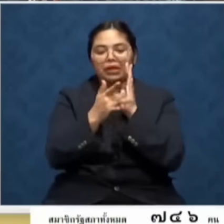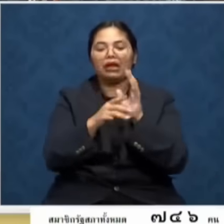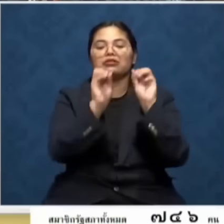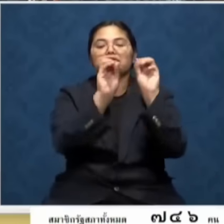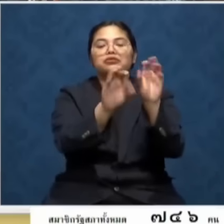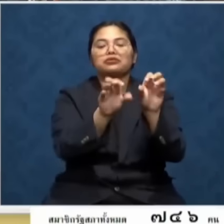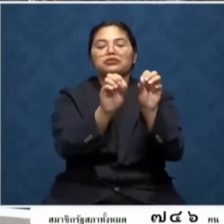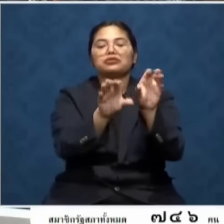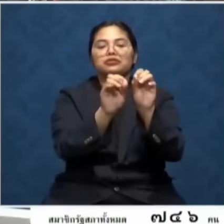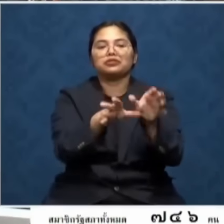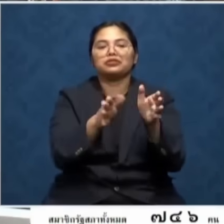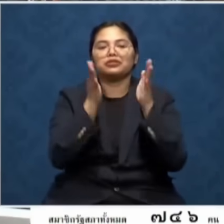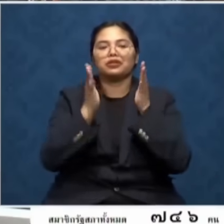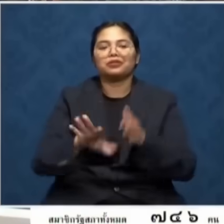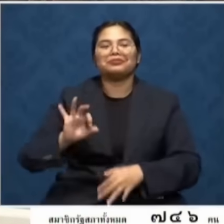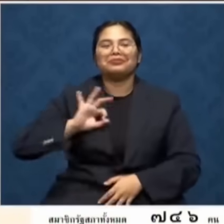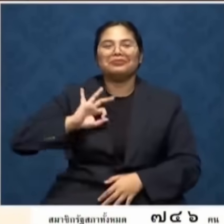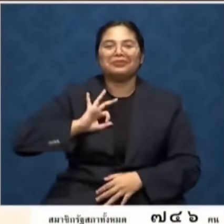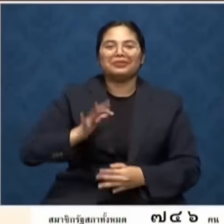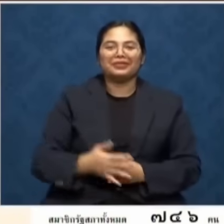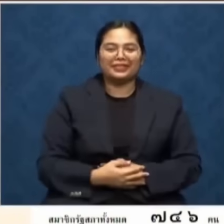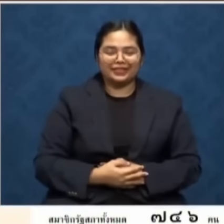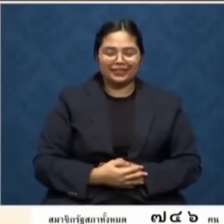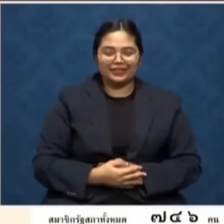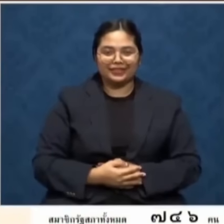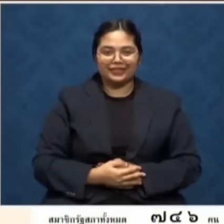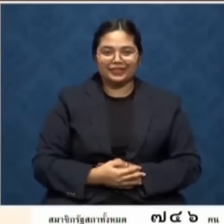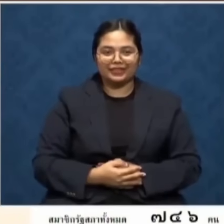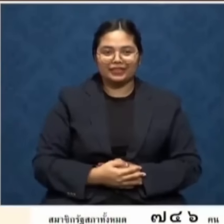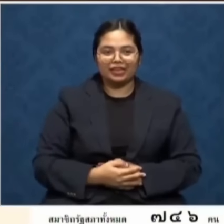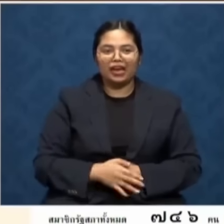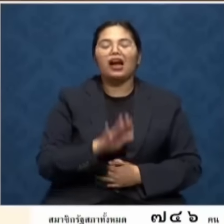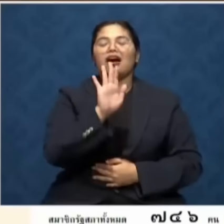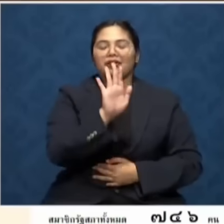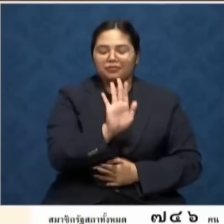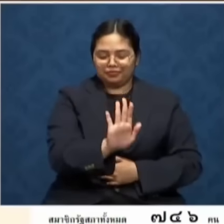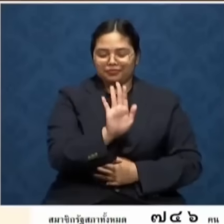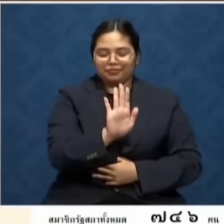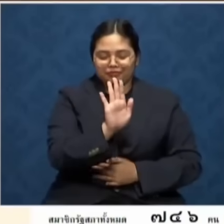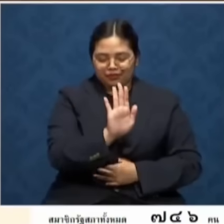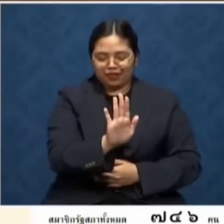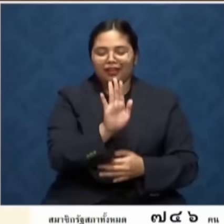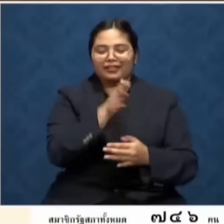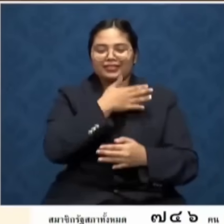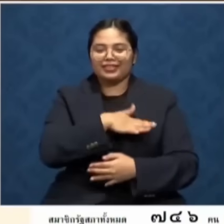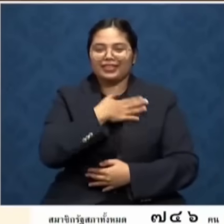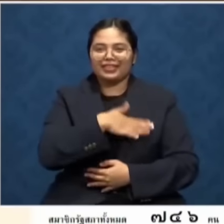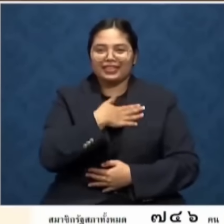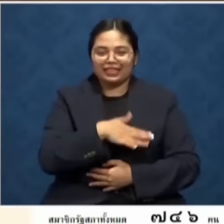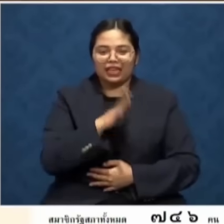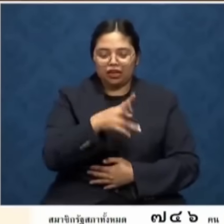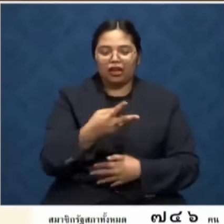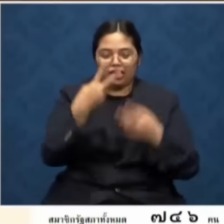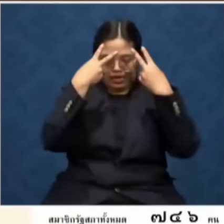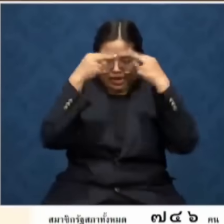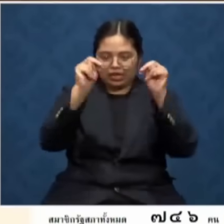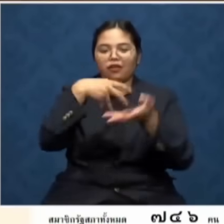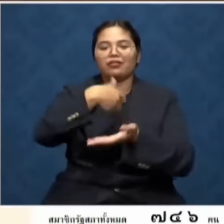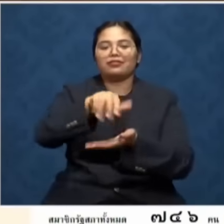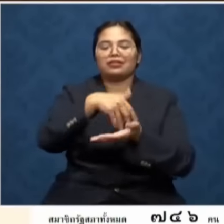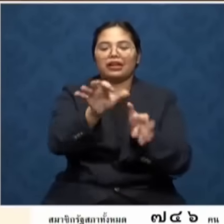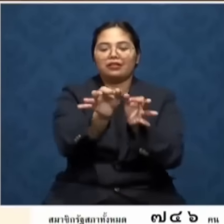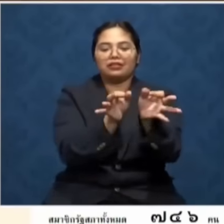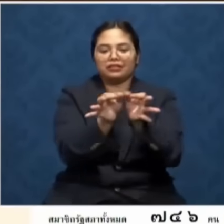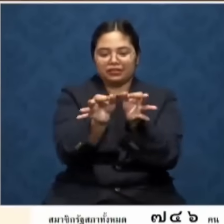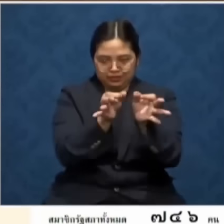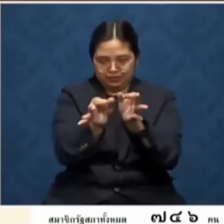มไม่ได้สั่งสอน ขอบคุณครับ นะครับเดี๋ยวเขาเอานั่นมาท่านวิโรจน์เชื่อนะครับขอร้องทีนะครับฟังท่านนายกดีกว่านะครับท่